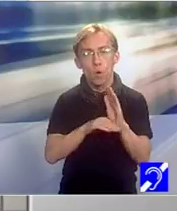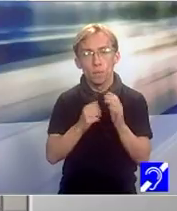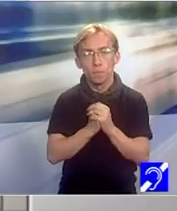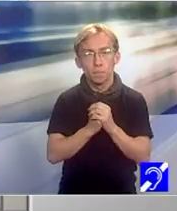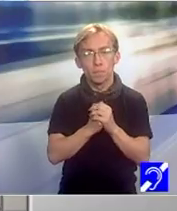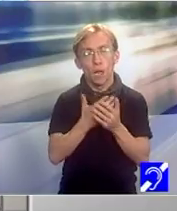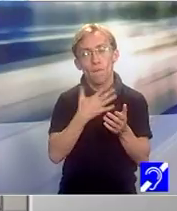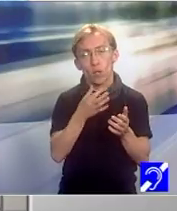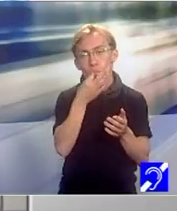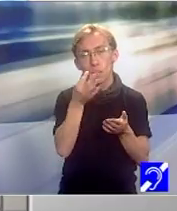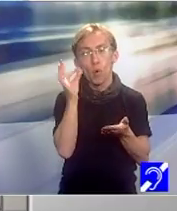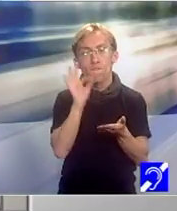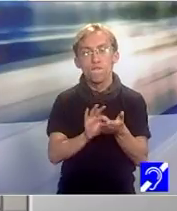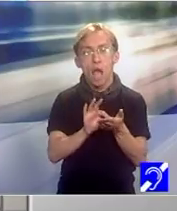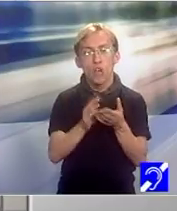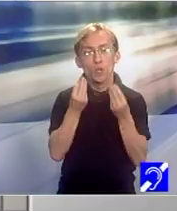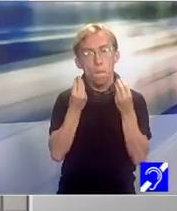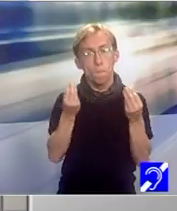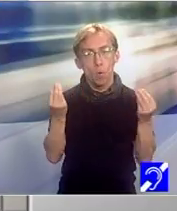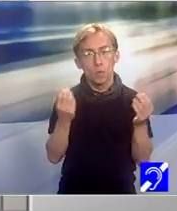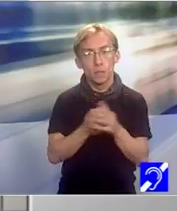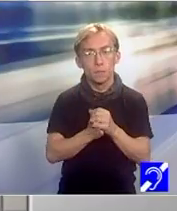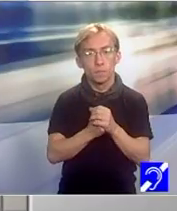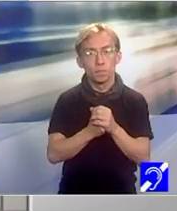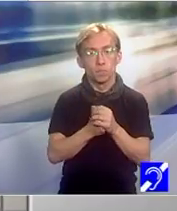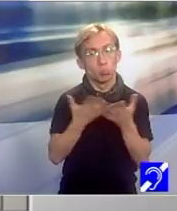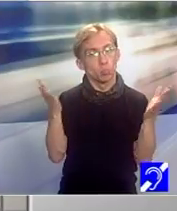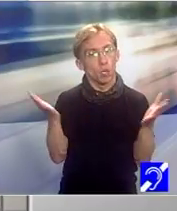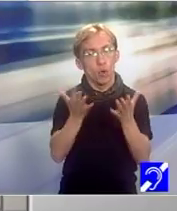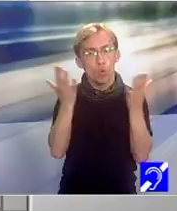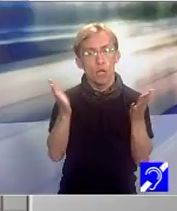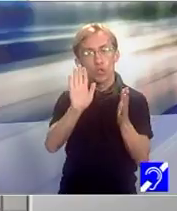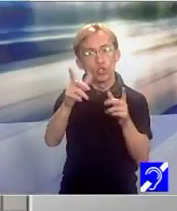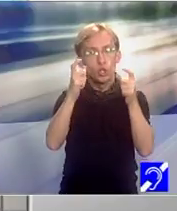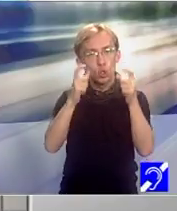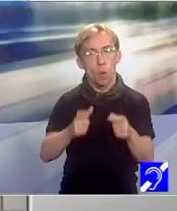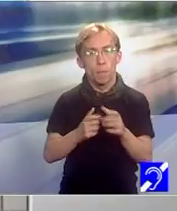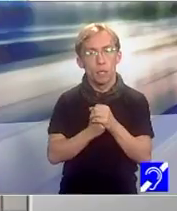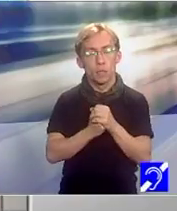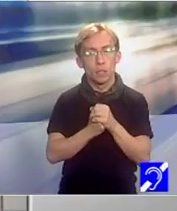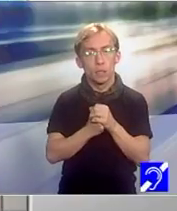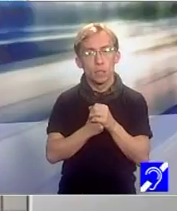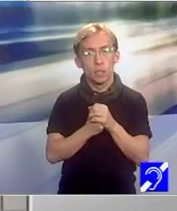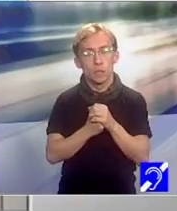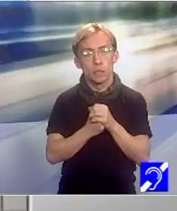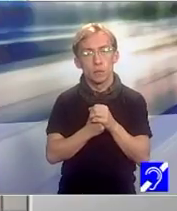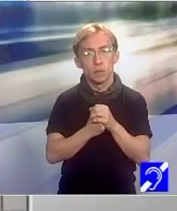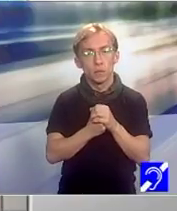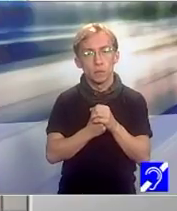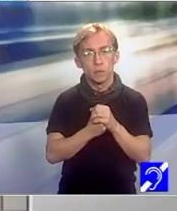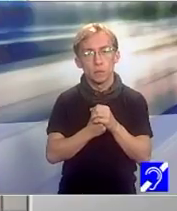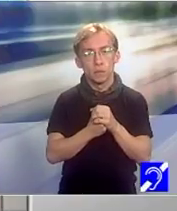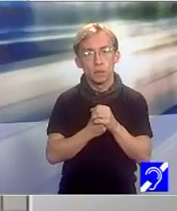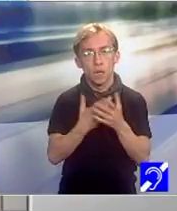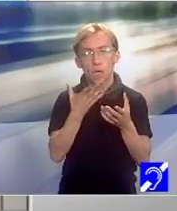vești foarte bune, vești încurajatoare în acest domeniu. Rămâne să trecem de stigmă, cum spuneai puțin